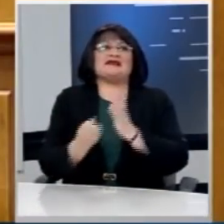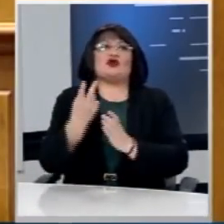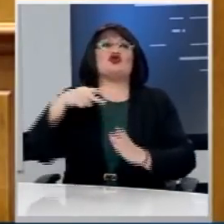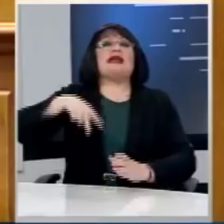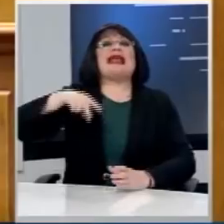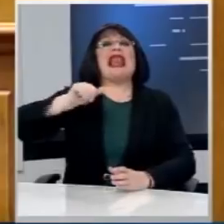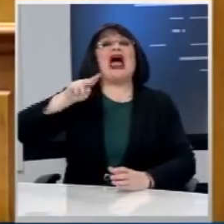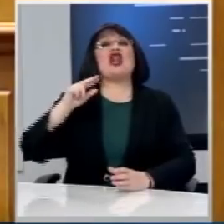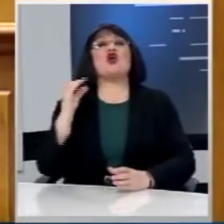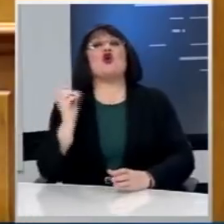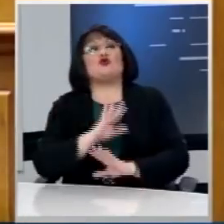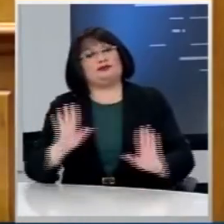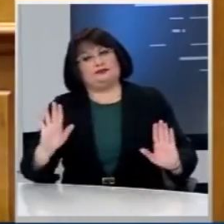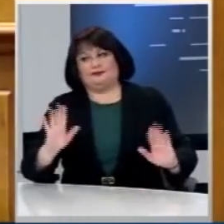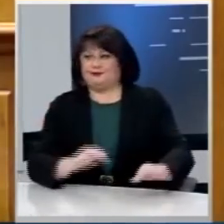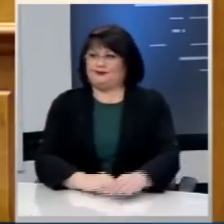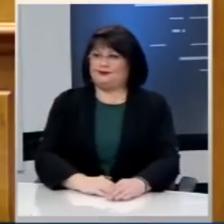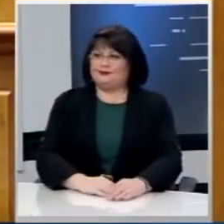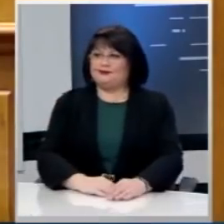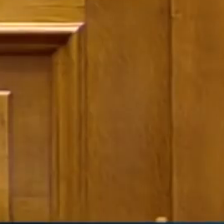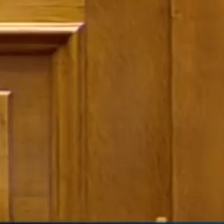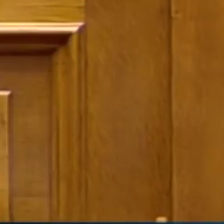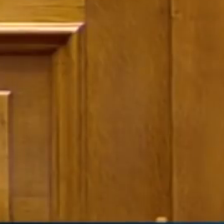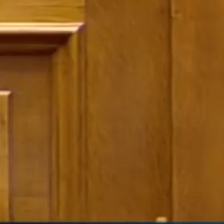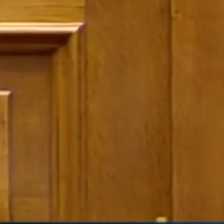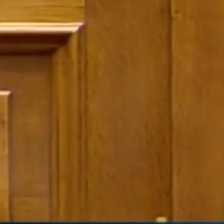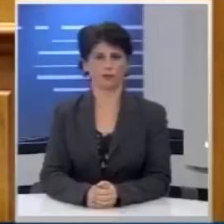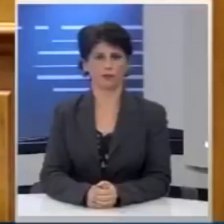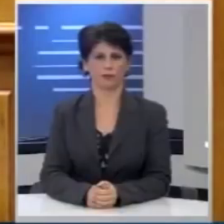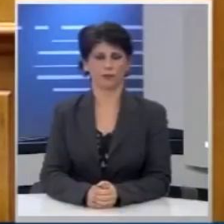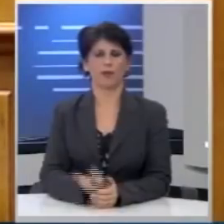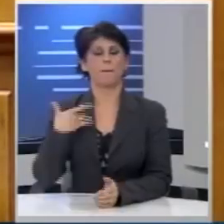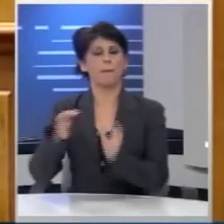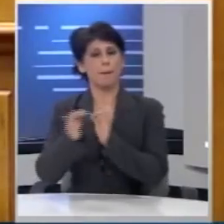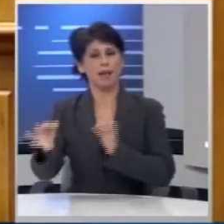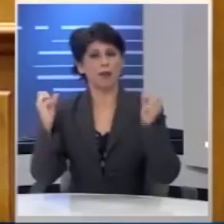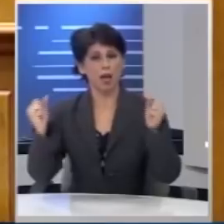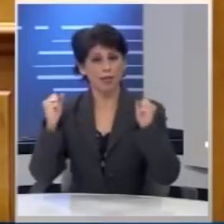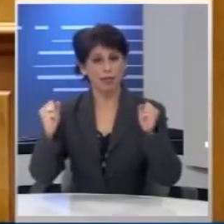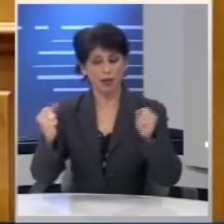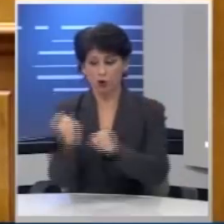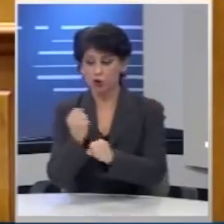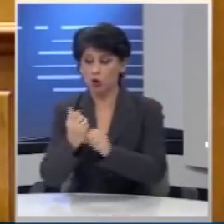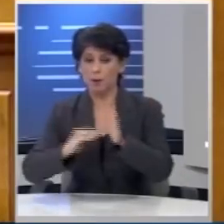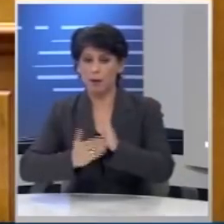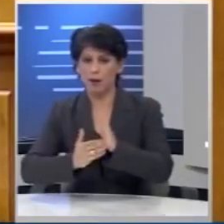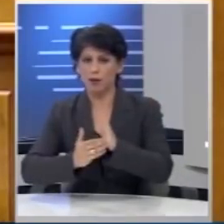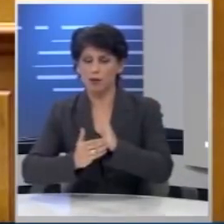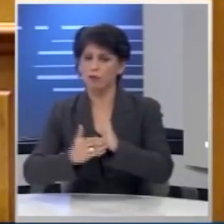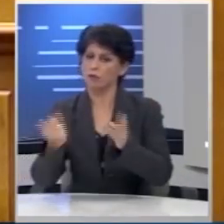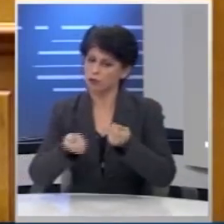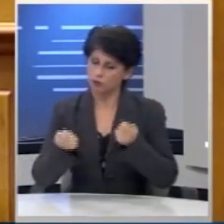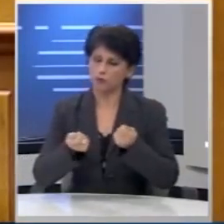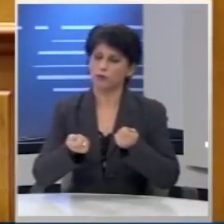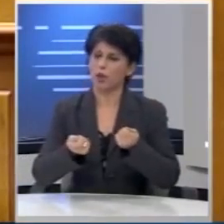εξυγχρονισμένη ΛΑΡΚΟ, με ουσιαστικά μέτρα υγείας των εργαζομένων που θα αξιοποιείται με κριτήριο την ικανοποίηση